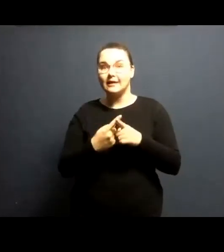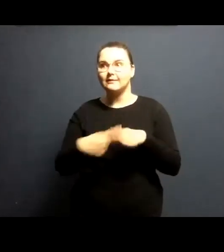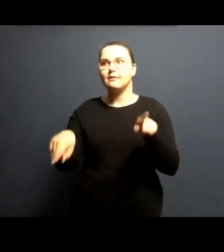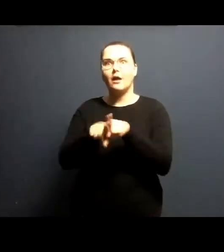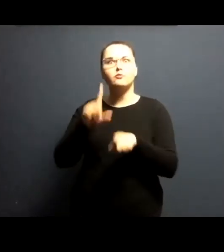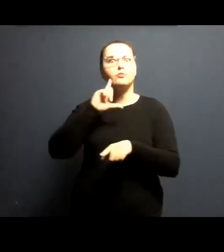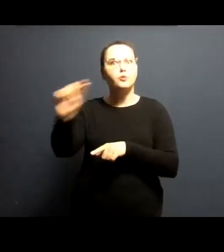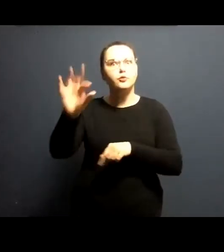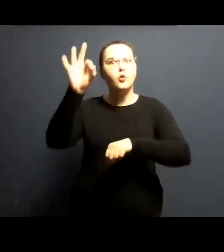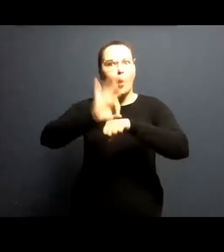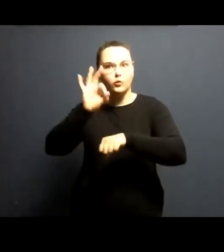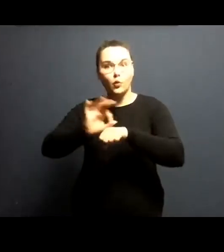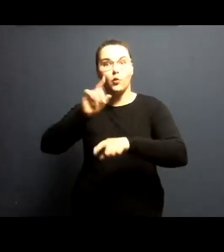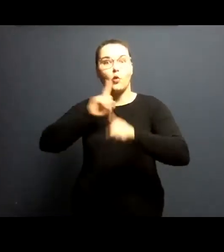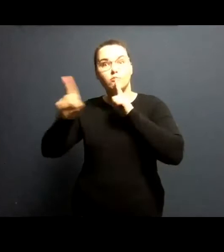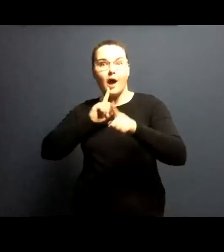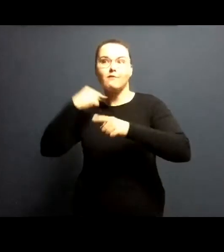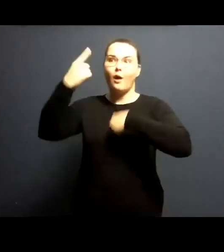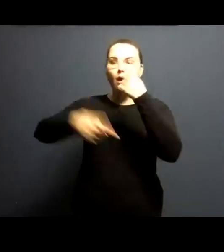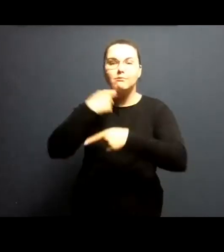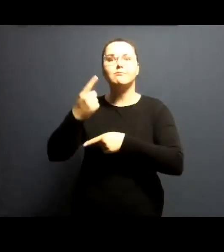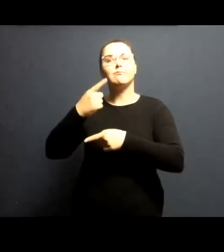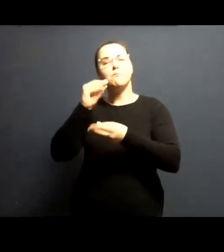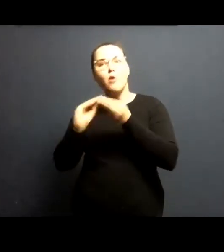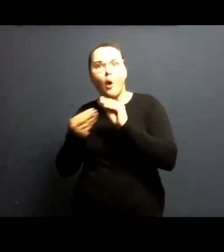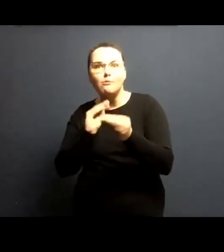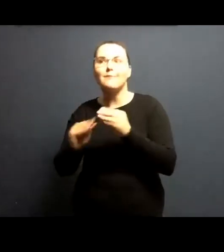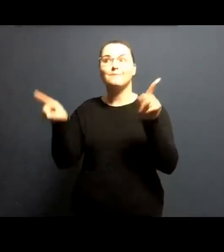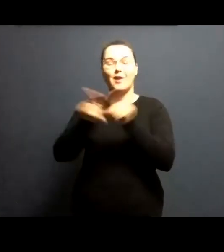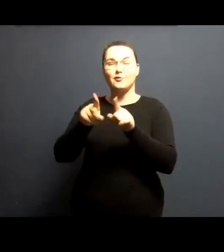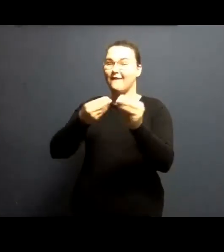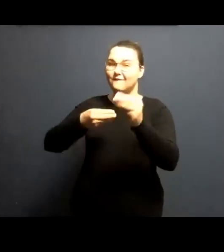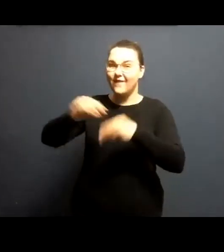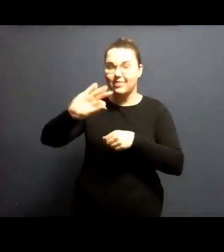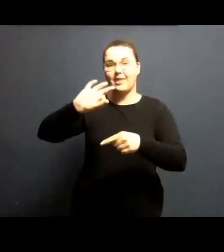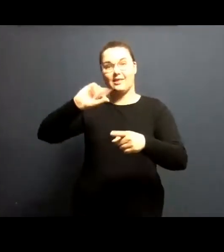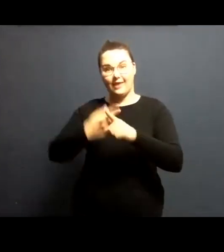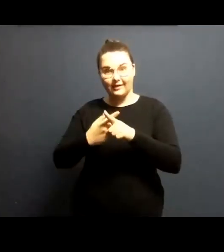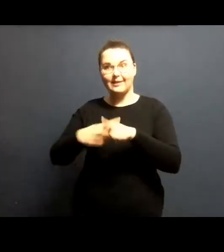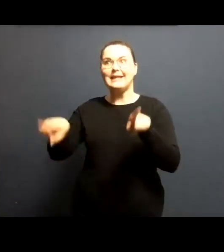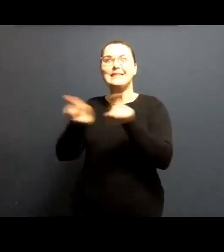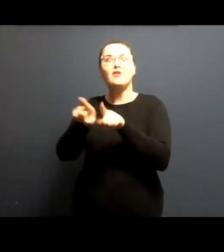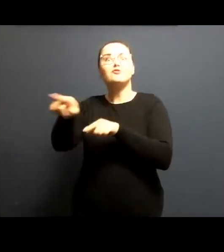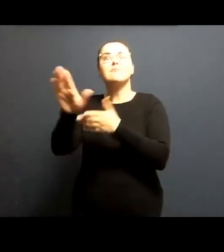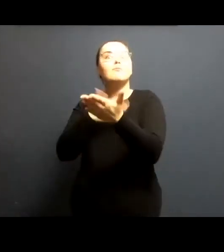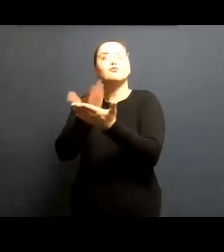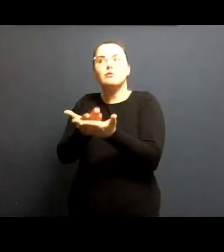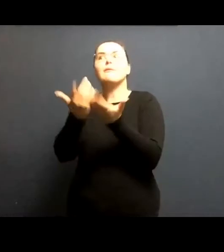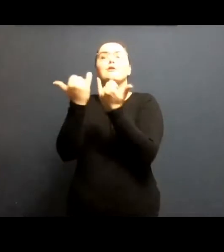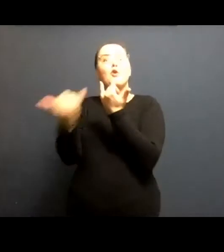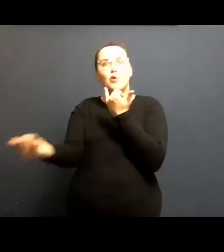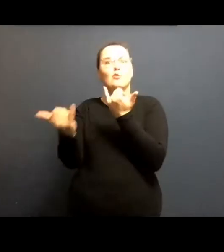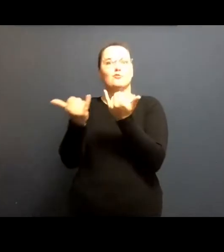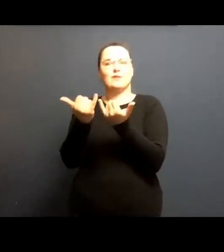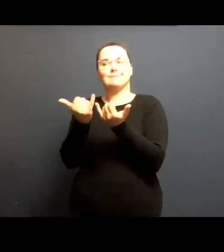problemach, żeby częściej uprawiać seks i żeby korzystać ze wspomagaczy, czyli w przypadku mężczyzn Biagry,